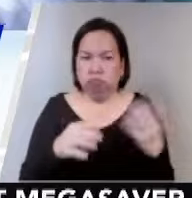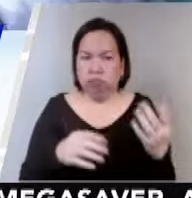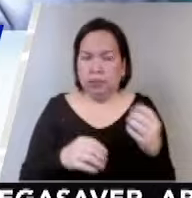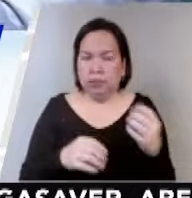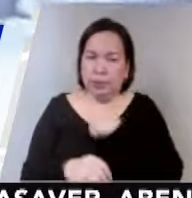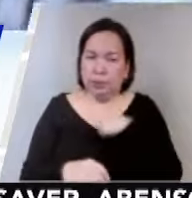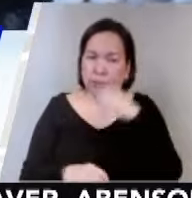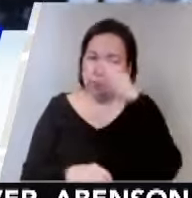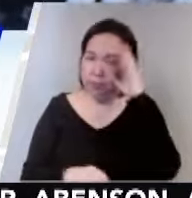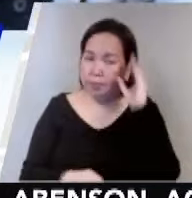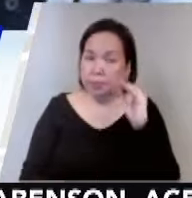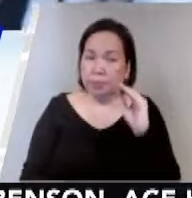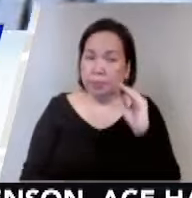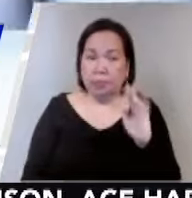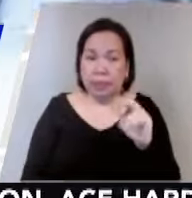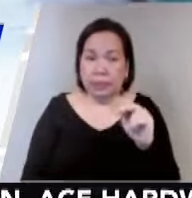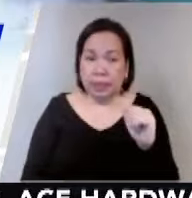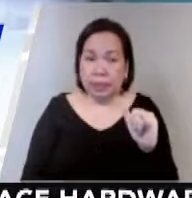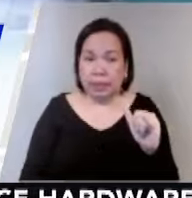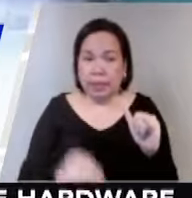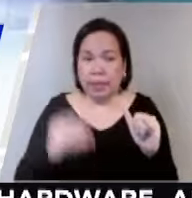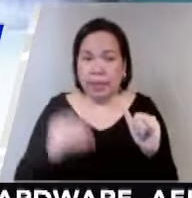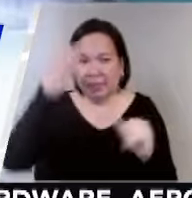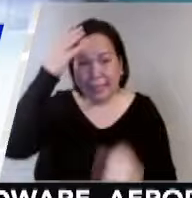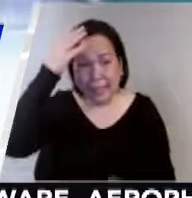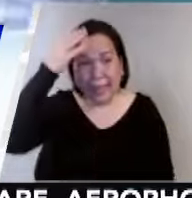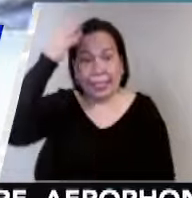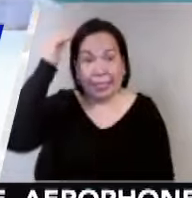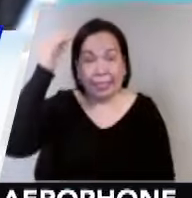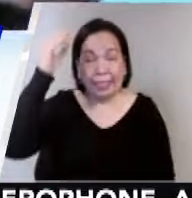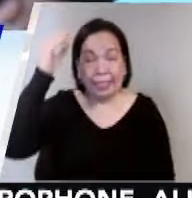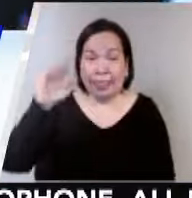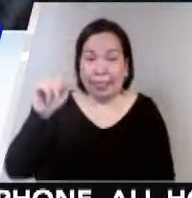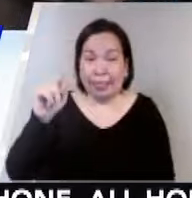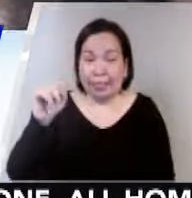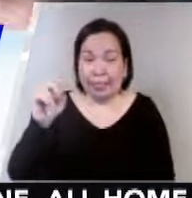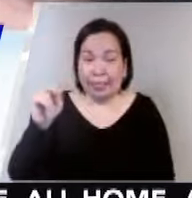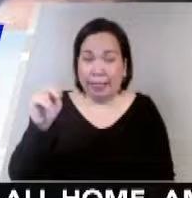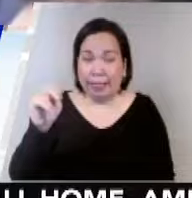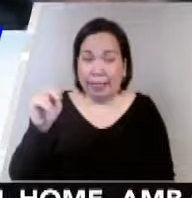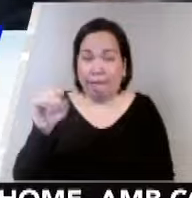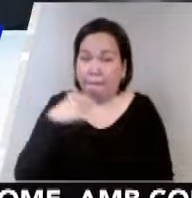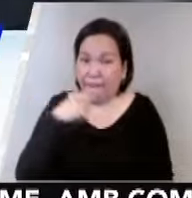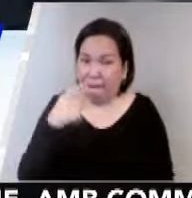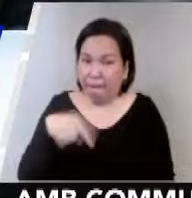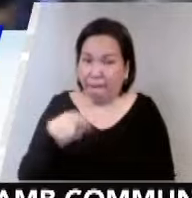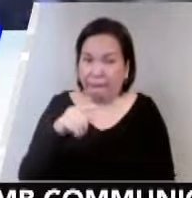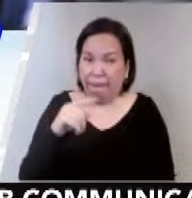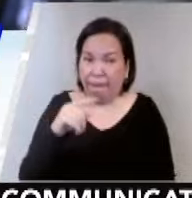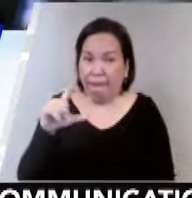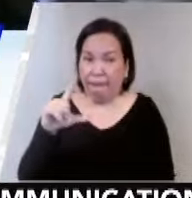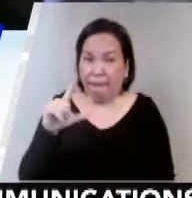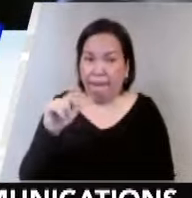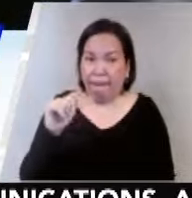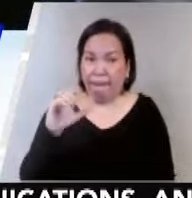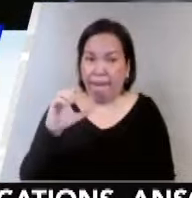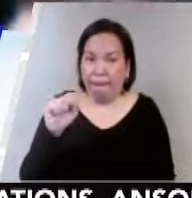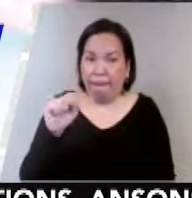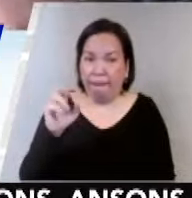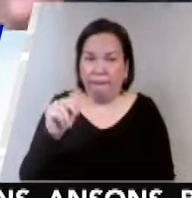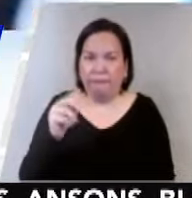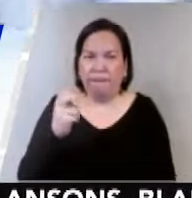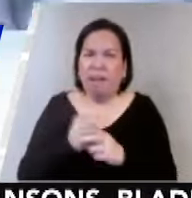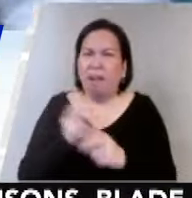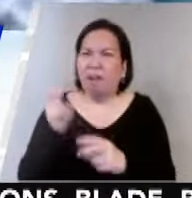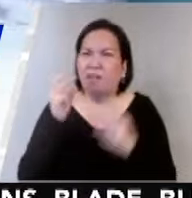ni dating Senador Panfilo Lacson na naging chairman ng Senate Committee on Accounts, mahirap panoorin ang sagutin